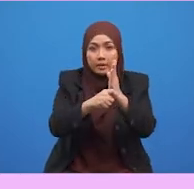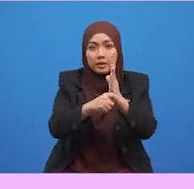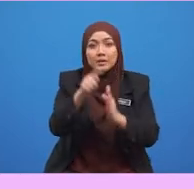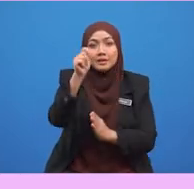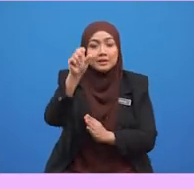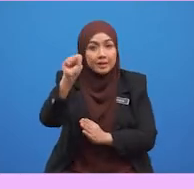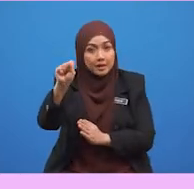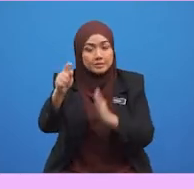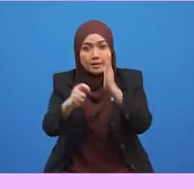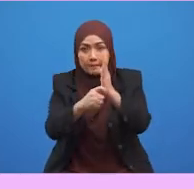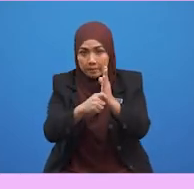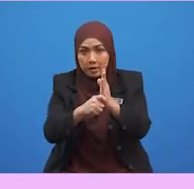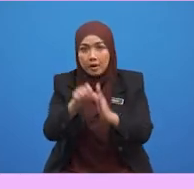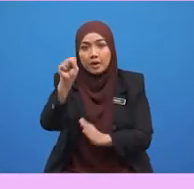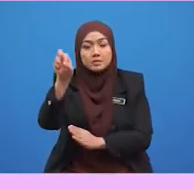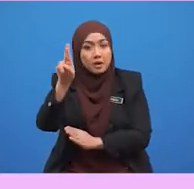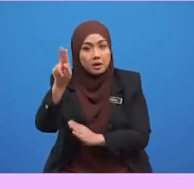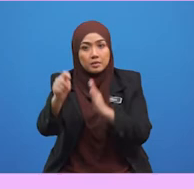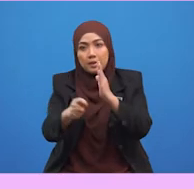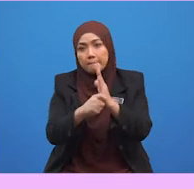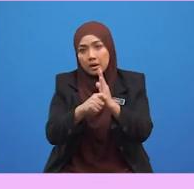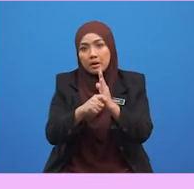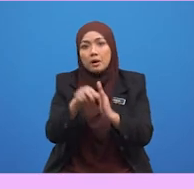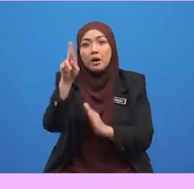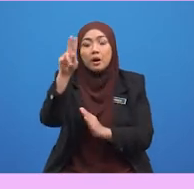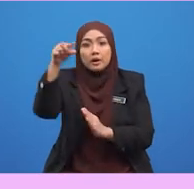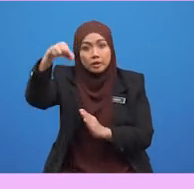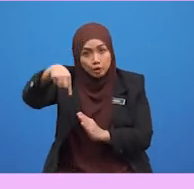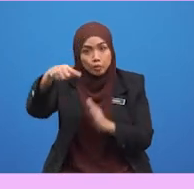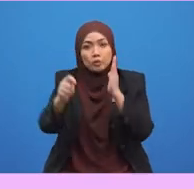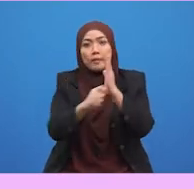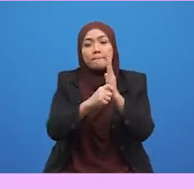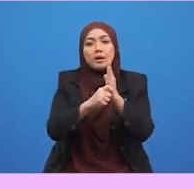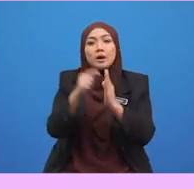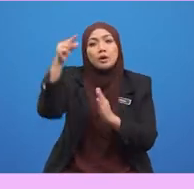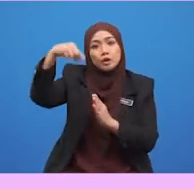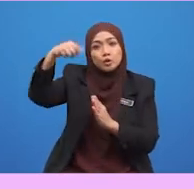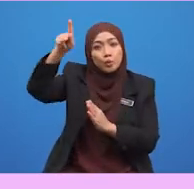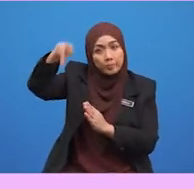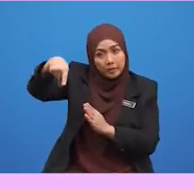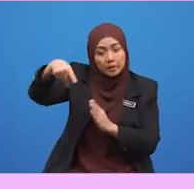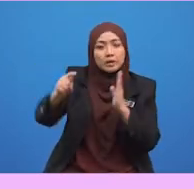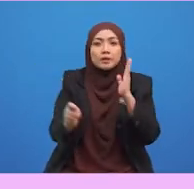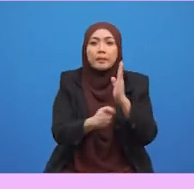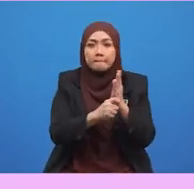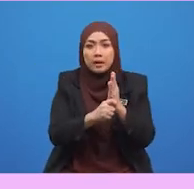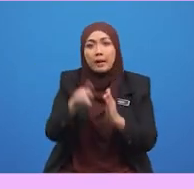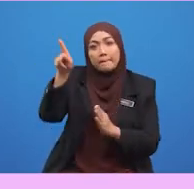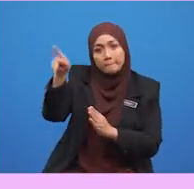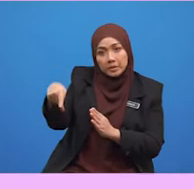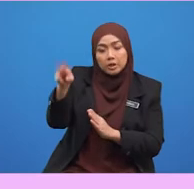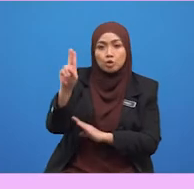tambah TS tambah SR tambah RQ tambah QP